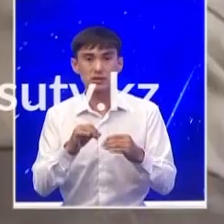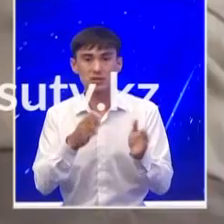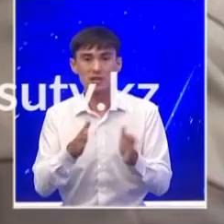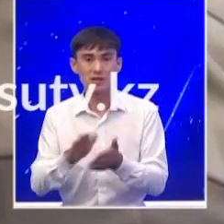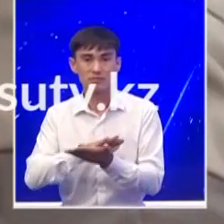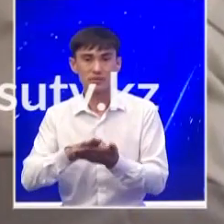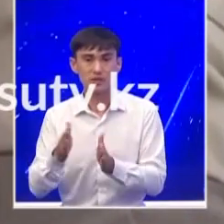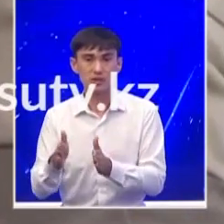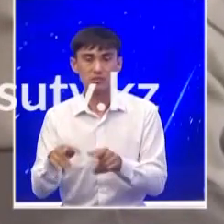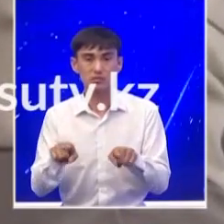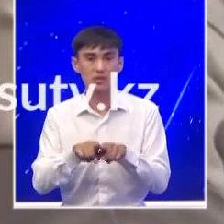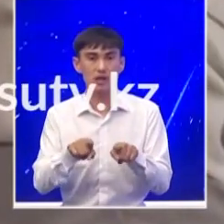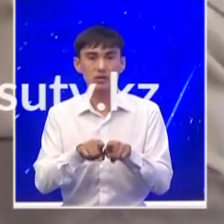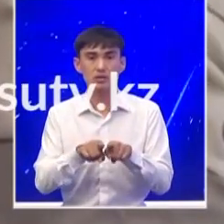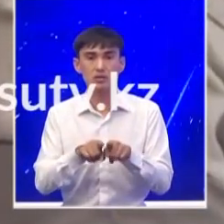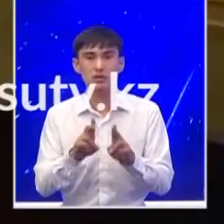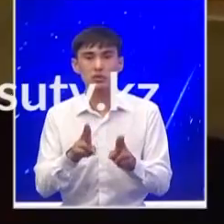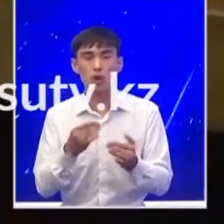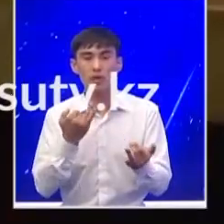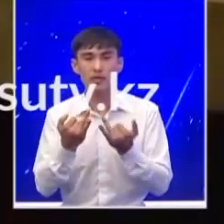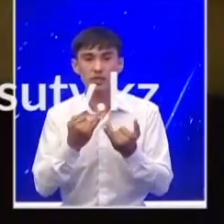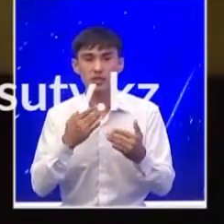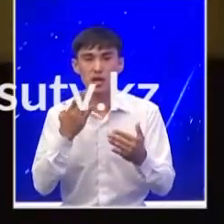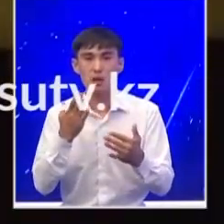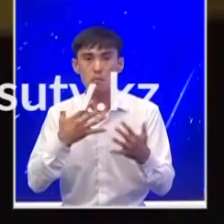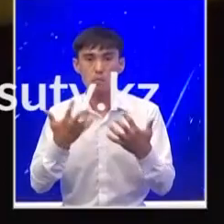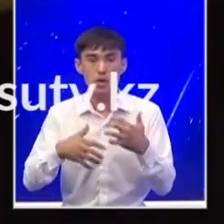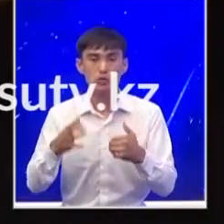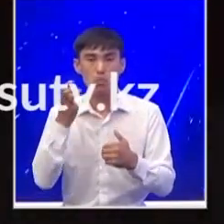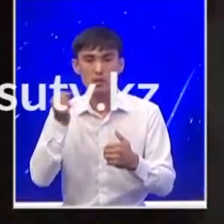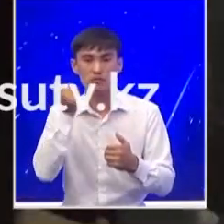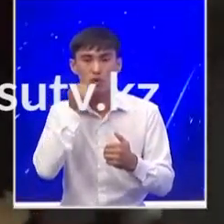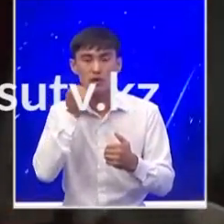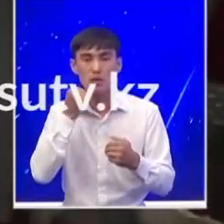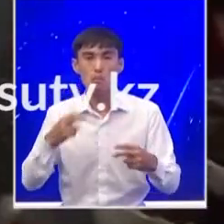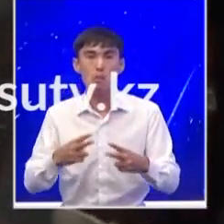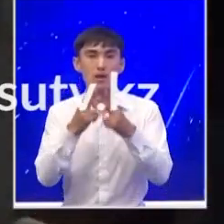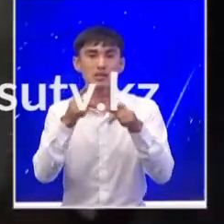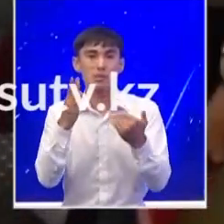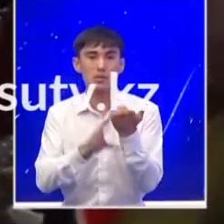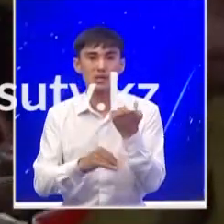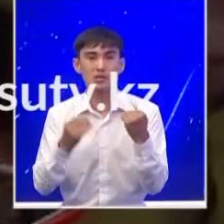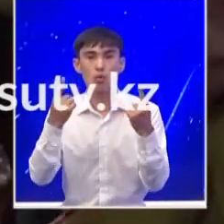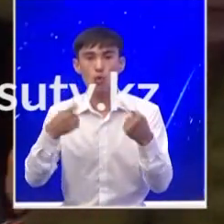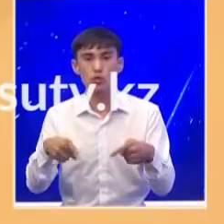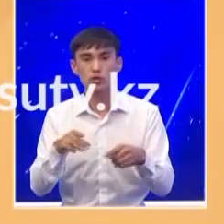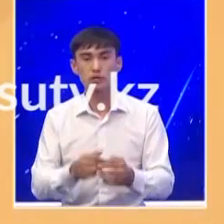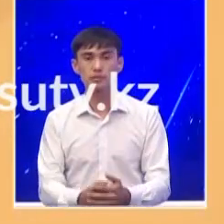санитарным соображениям, так и из-за того, что отношения между Москвой и Парижем за последние месяцы заметно